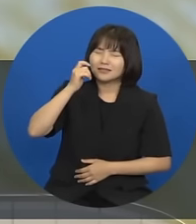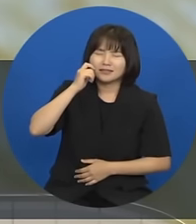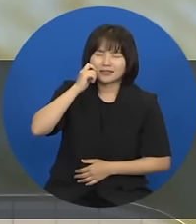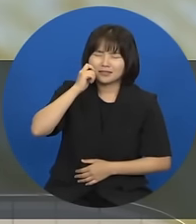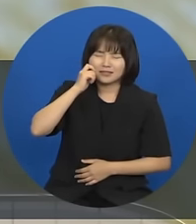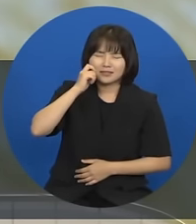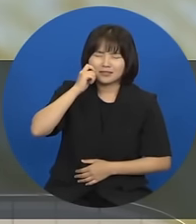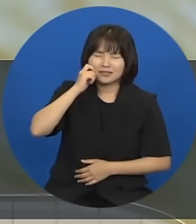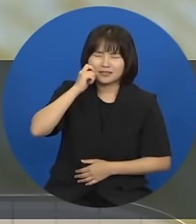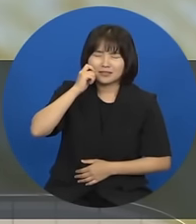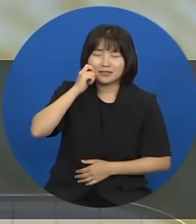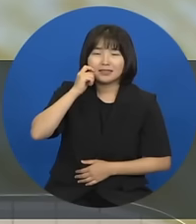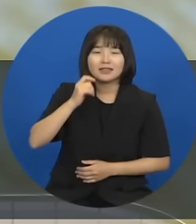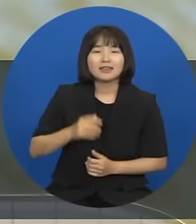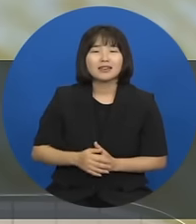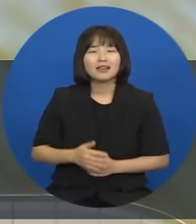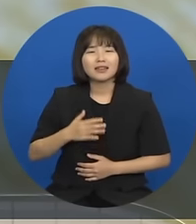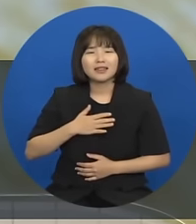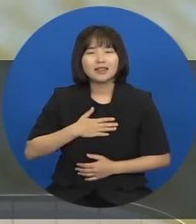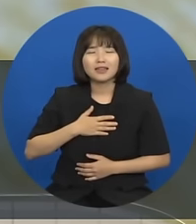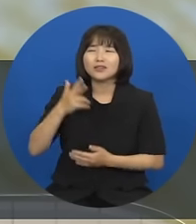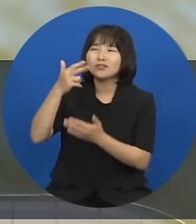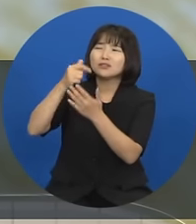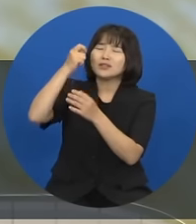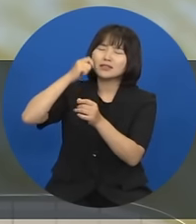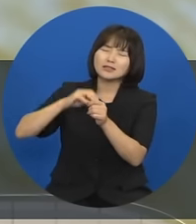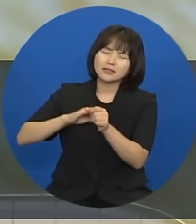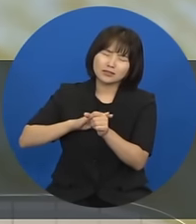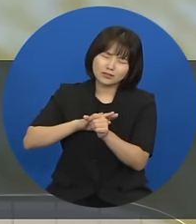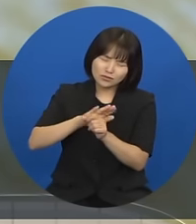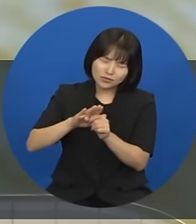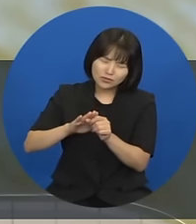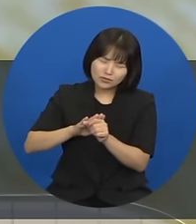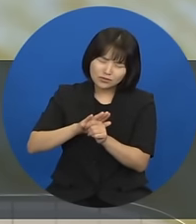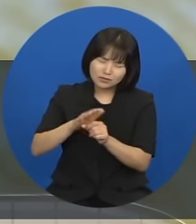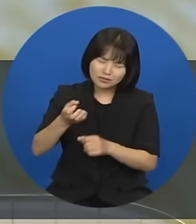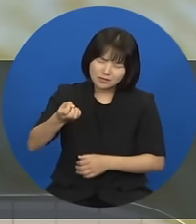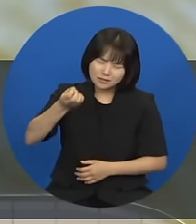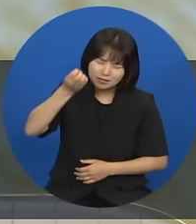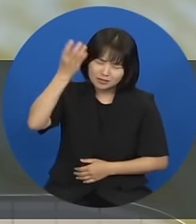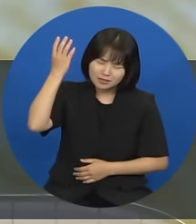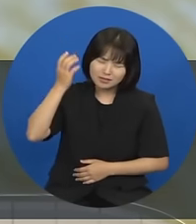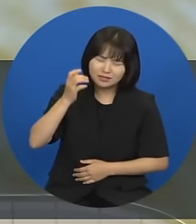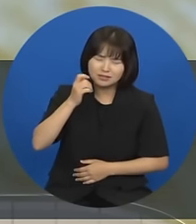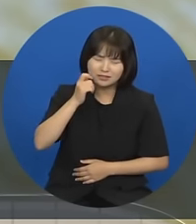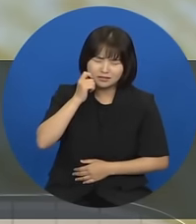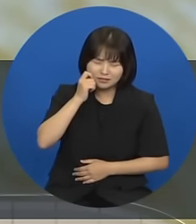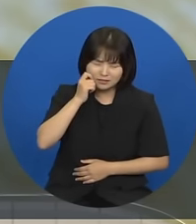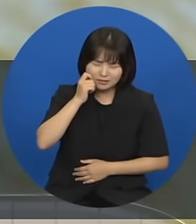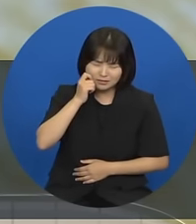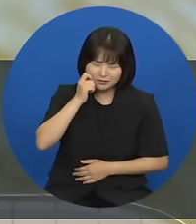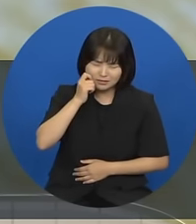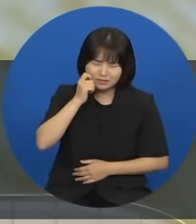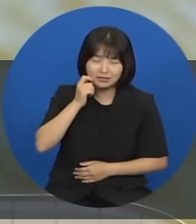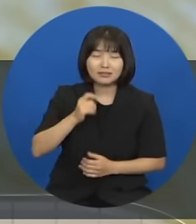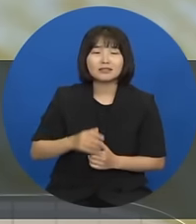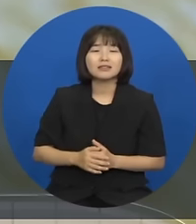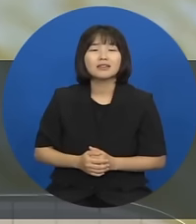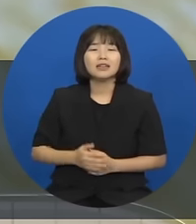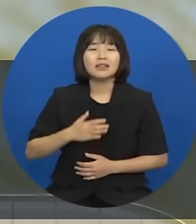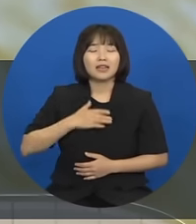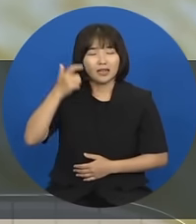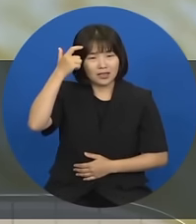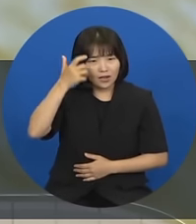잊으리, 내 어찌 주의 긍휼 잊으리,